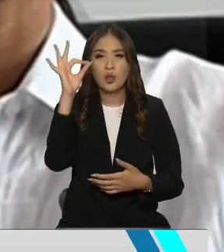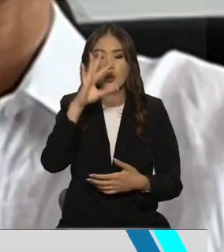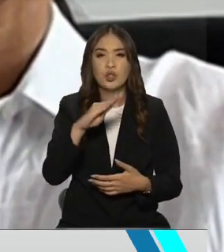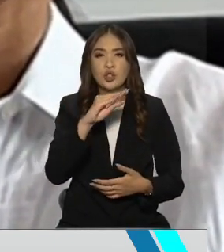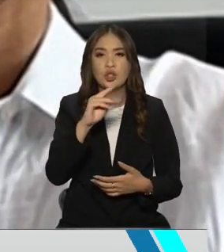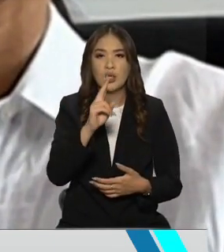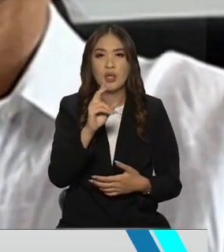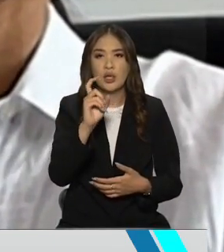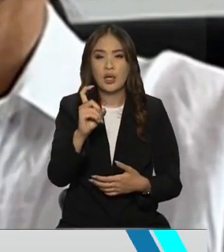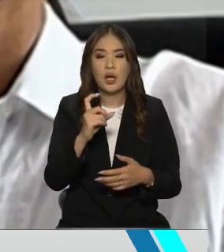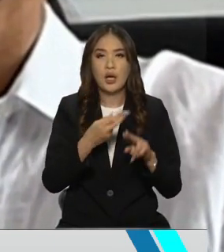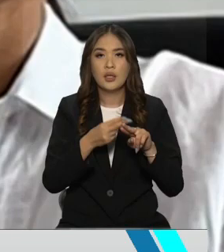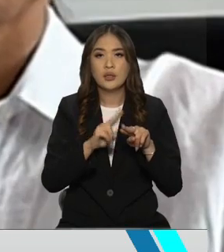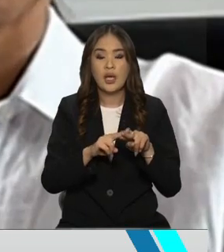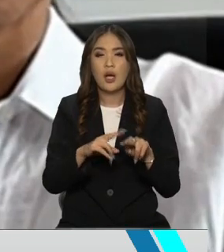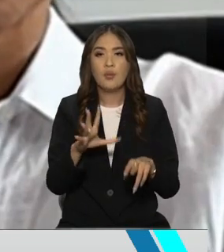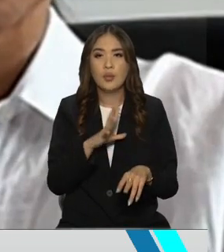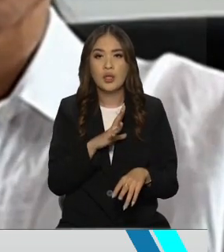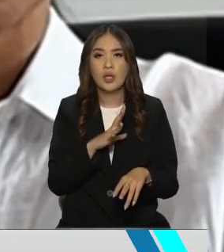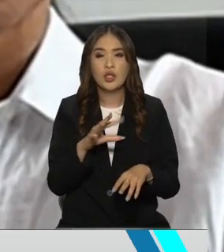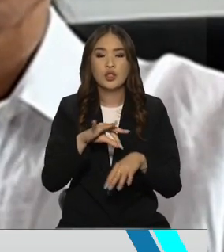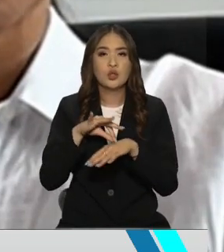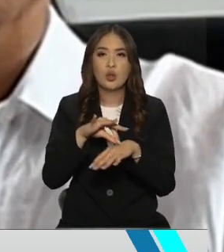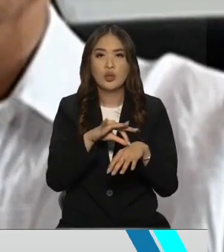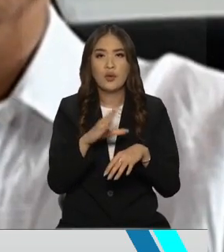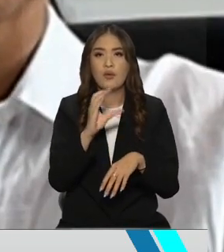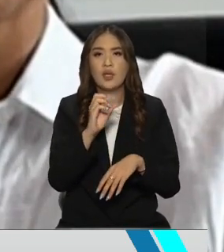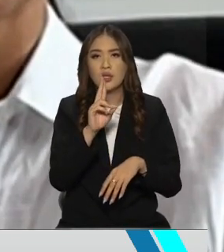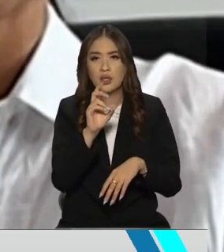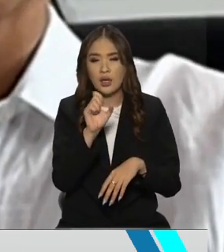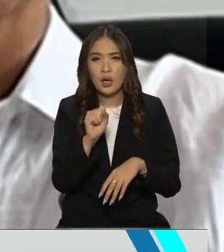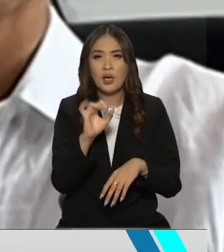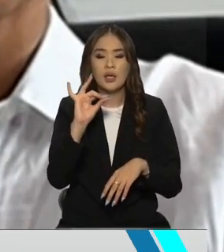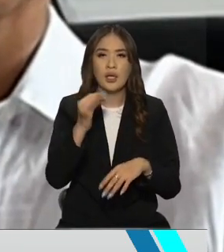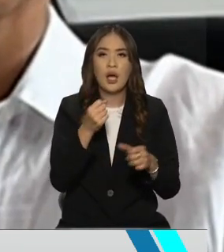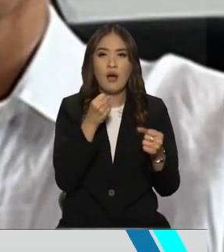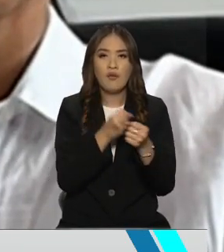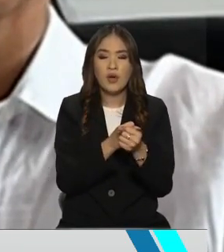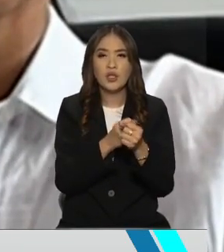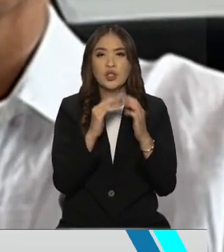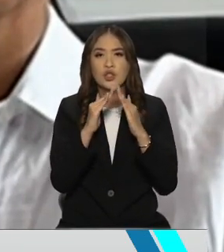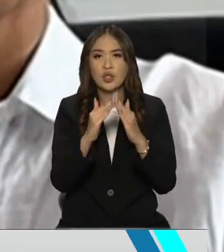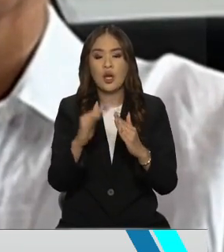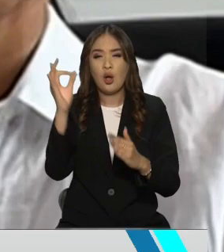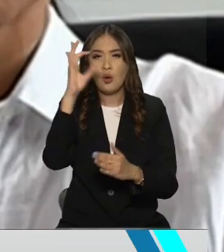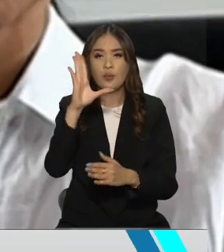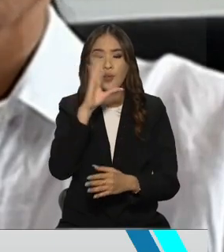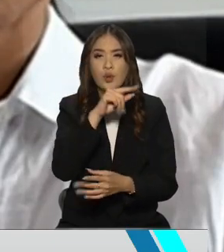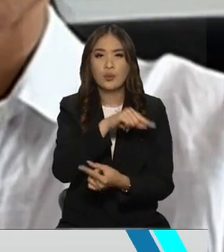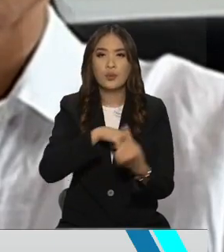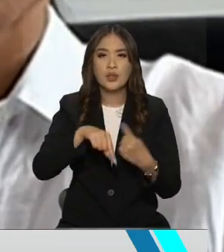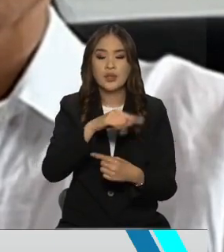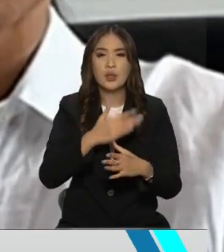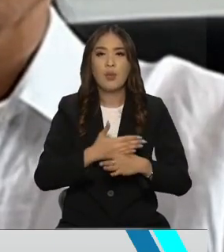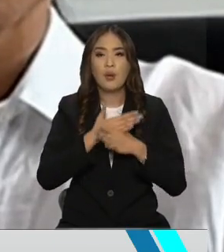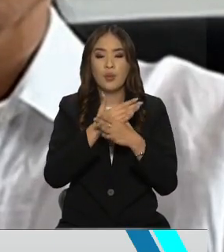Также было дано поручение по активизации сноса ветхого и аварийного жилья. И здесь более активную позицию мог бы занять бизнес. Как вы